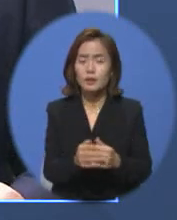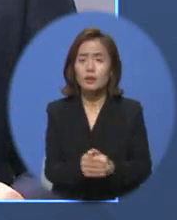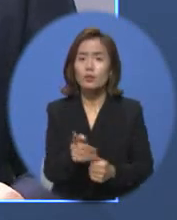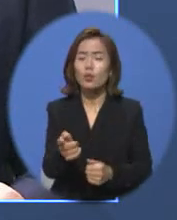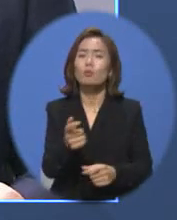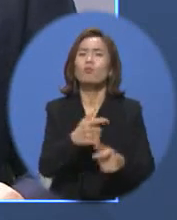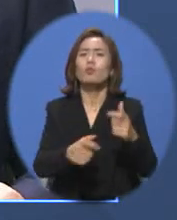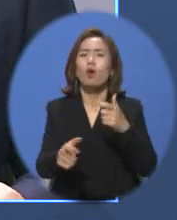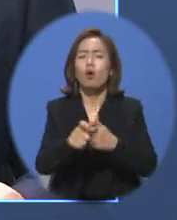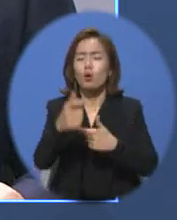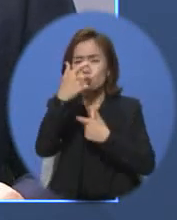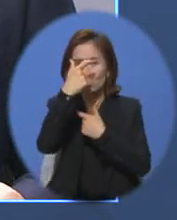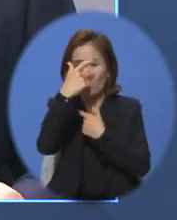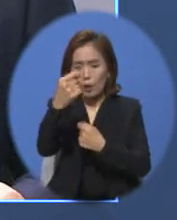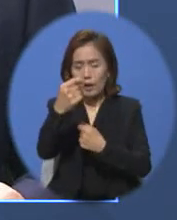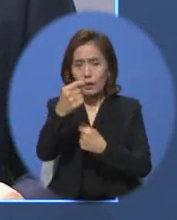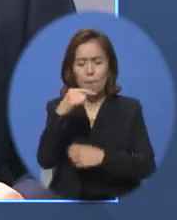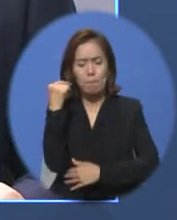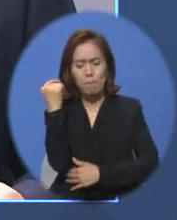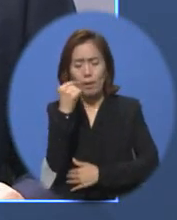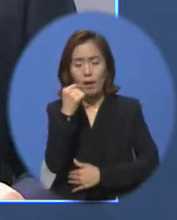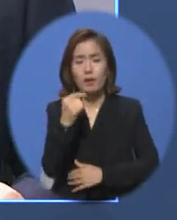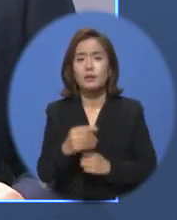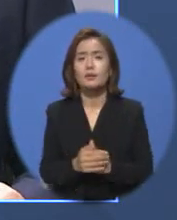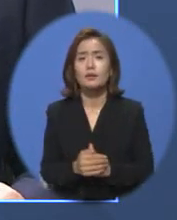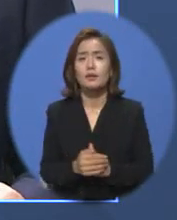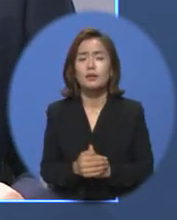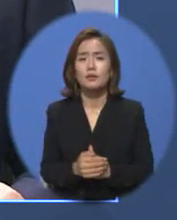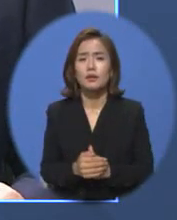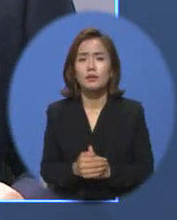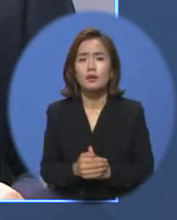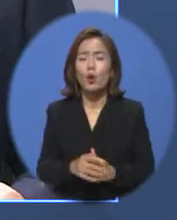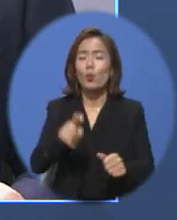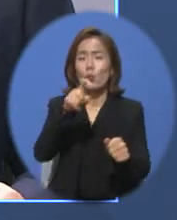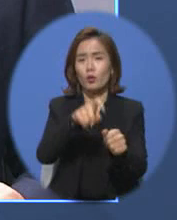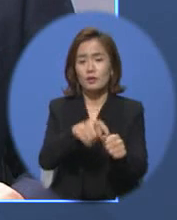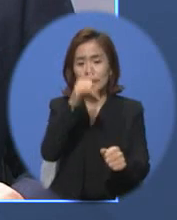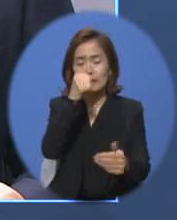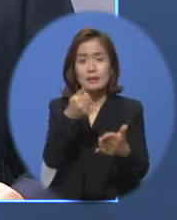CIO의조사범위와절차에관해더정확하고구체적으로설명하기위함이었으며 ,